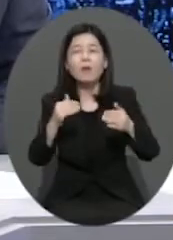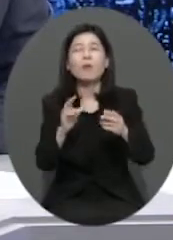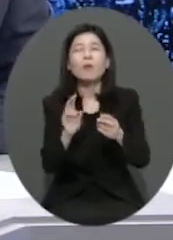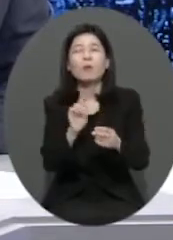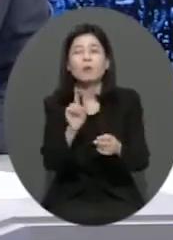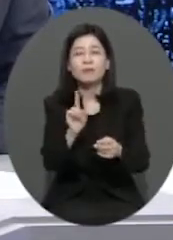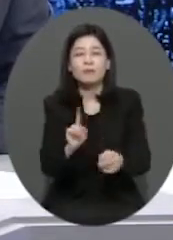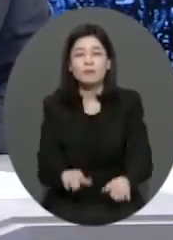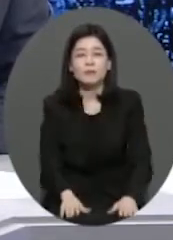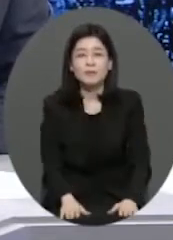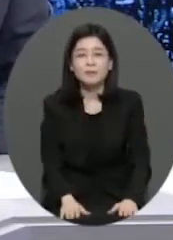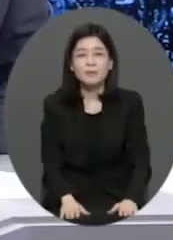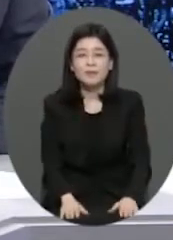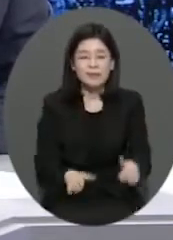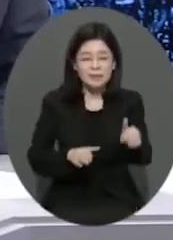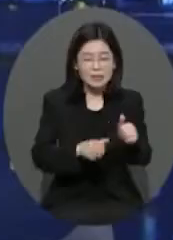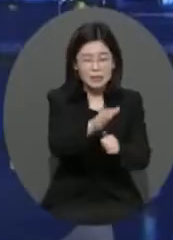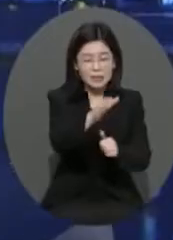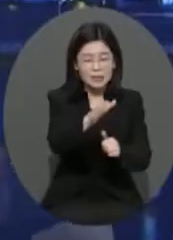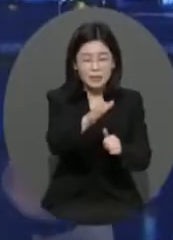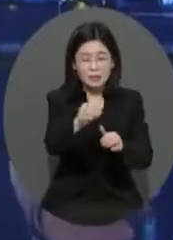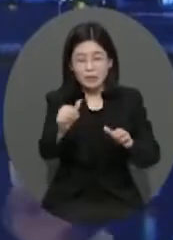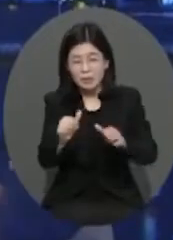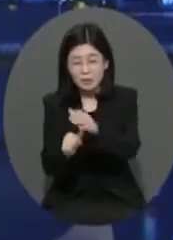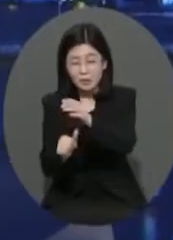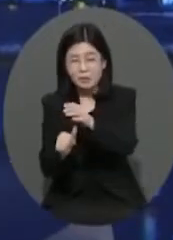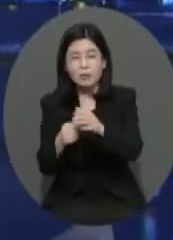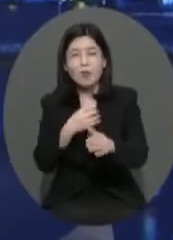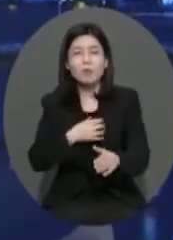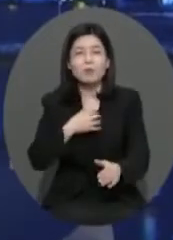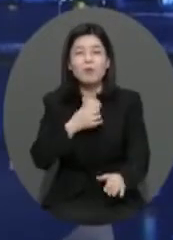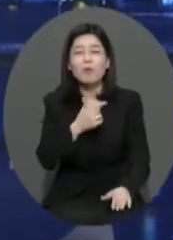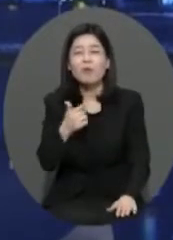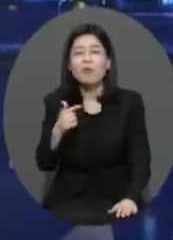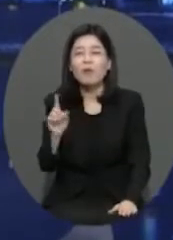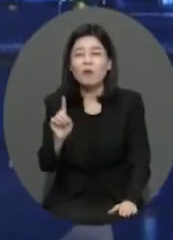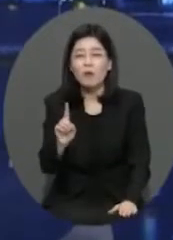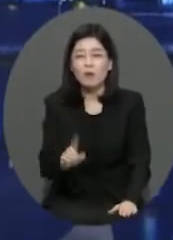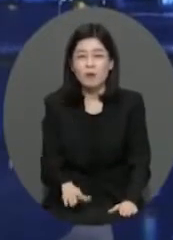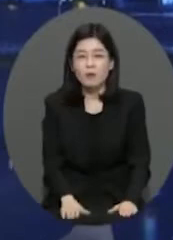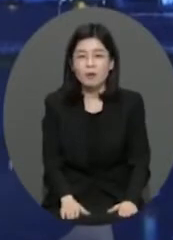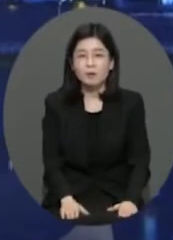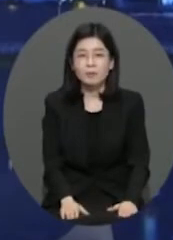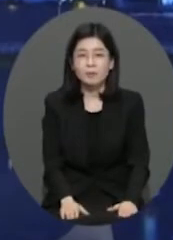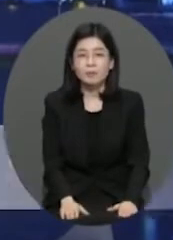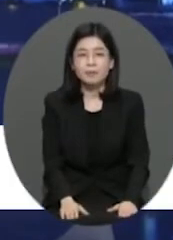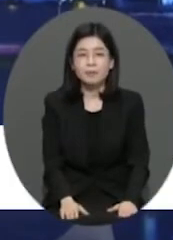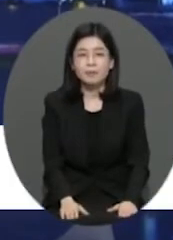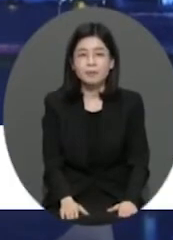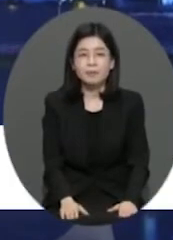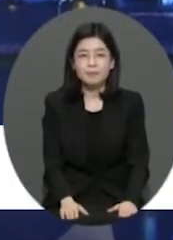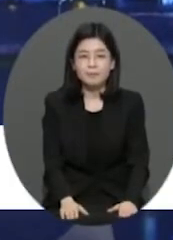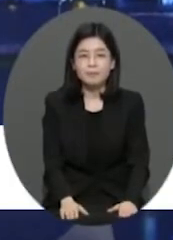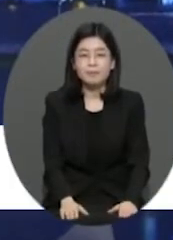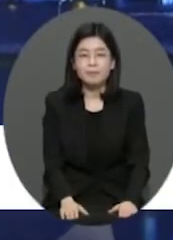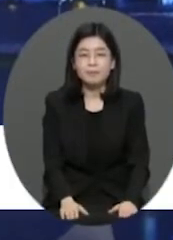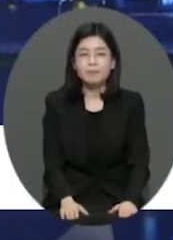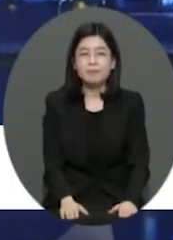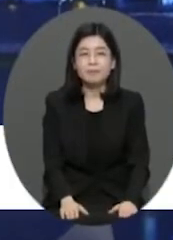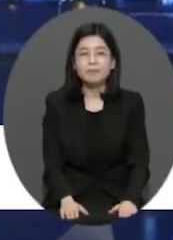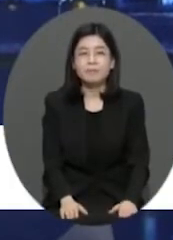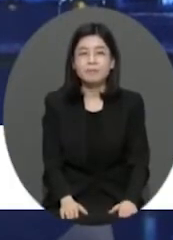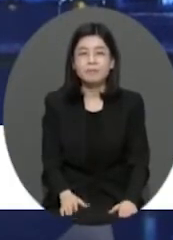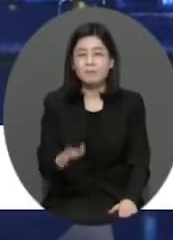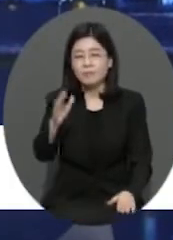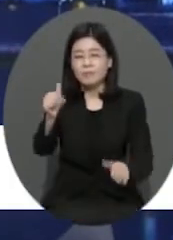나오는 게 이제 내고 티브 에 대한 우려가 나오고 있는데 여기에 대한 이게 당내 분위기는 어떻습니까 아무래도 네거티브 는 뭐지